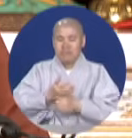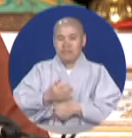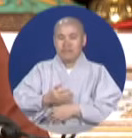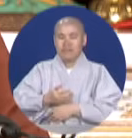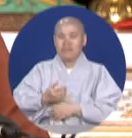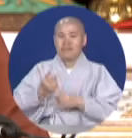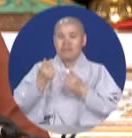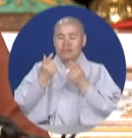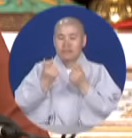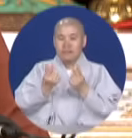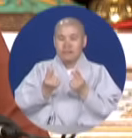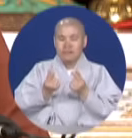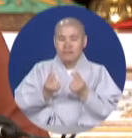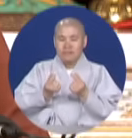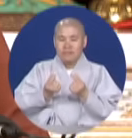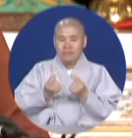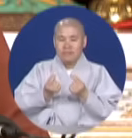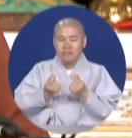이것이